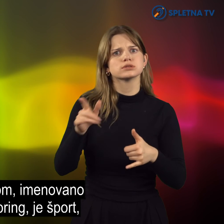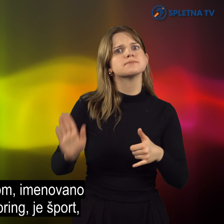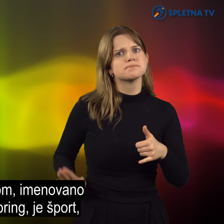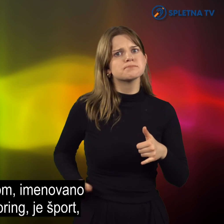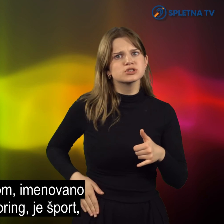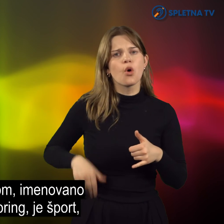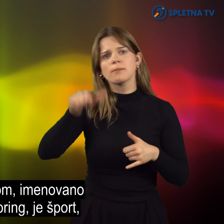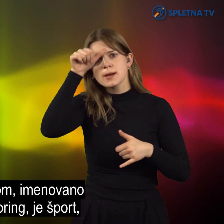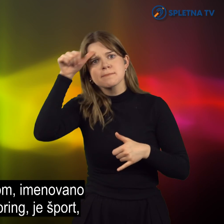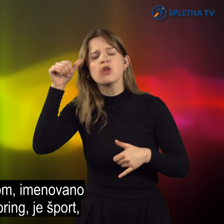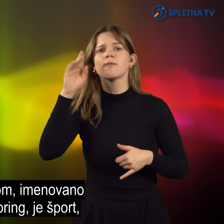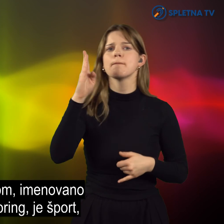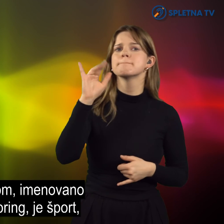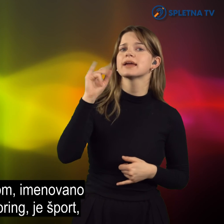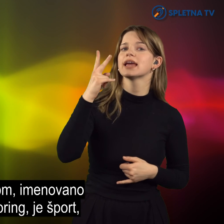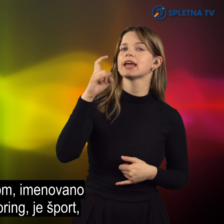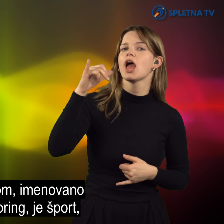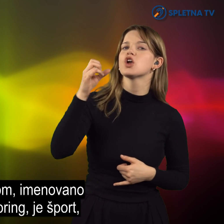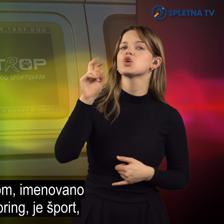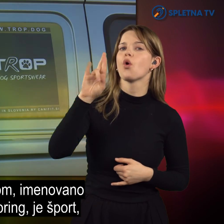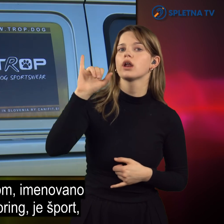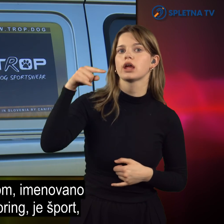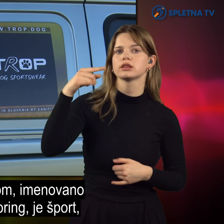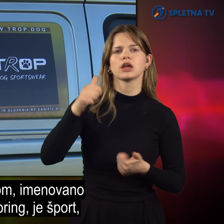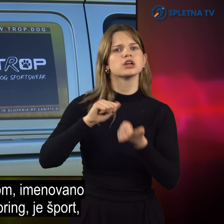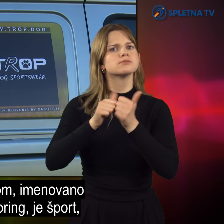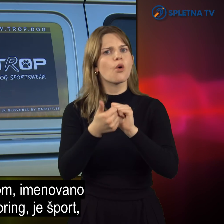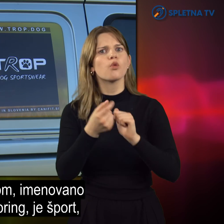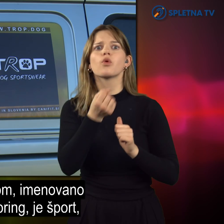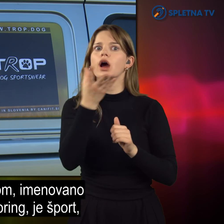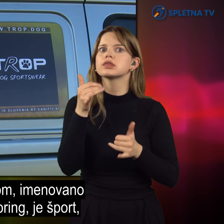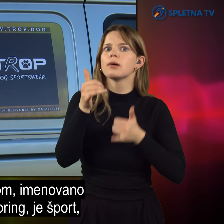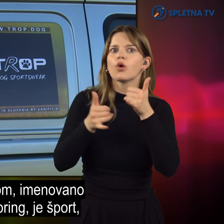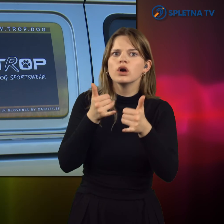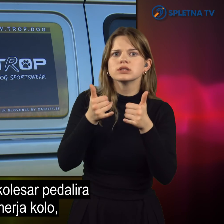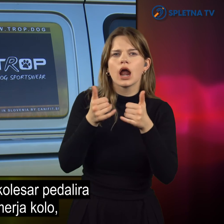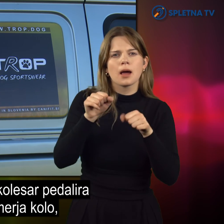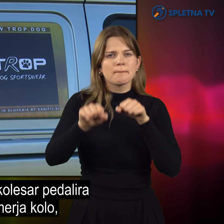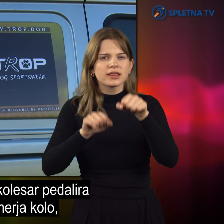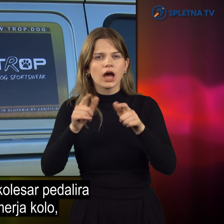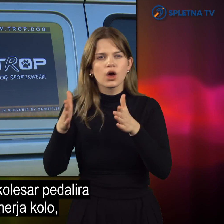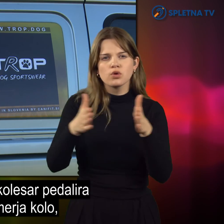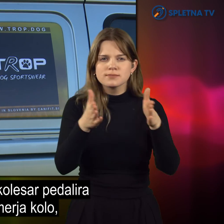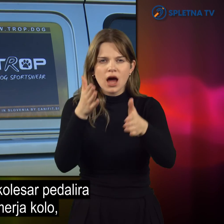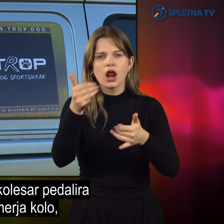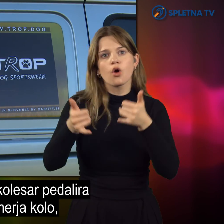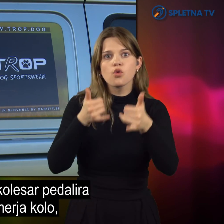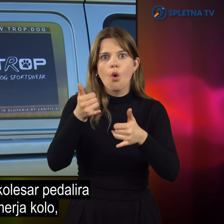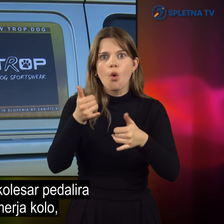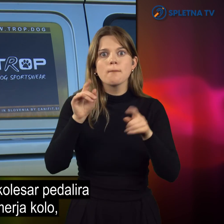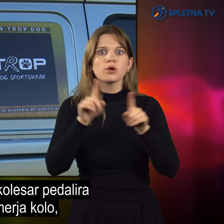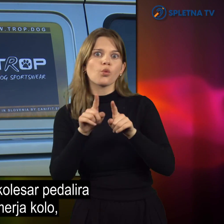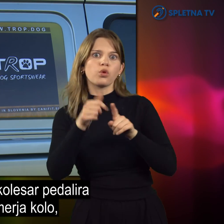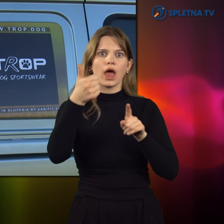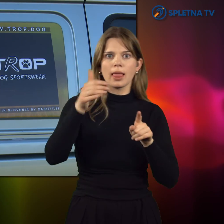Kolo s psom, imenovano tudi bikejoring, je šport, v katerem kolesar pedalira in